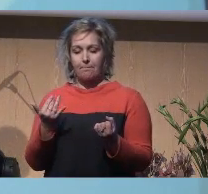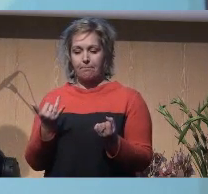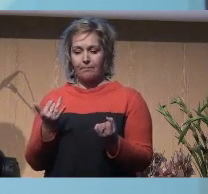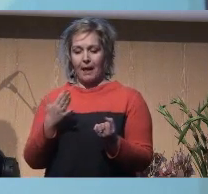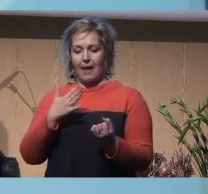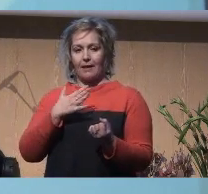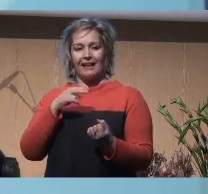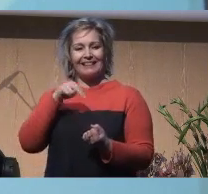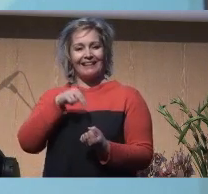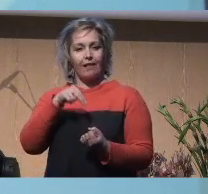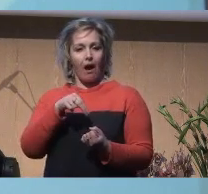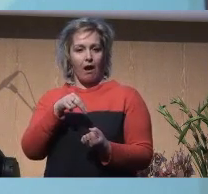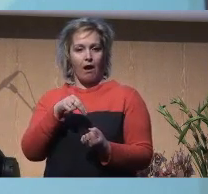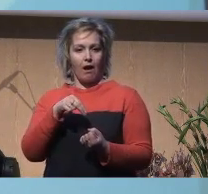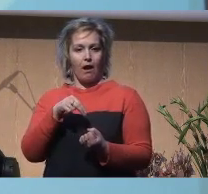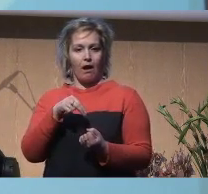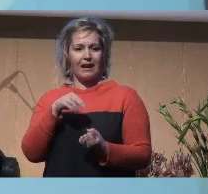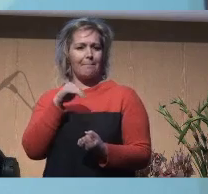Mina,